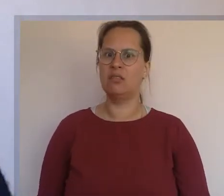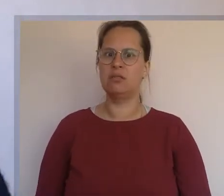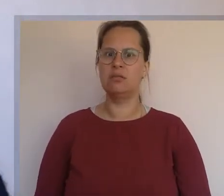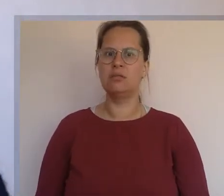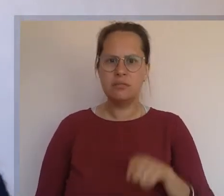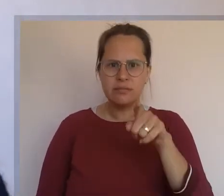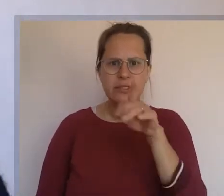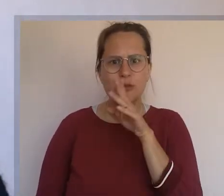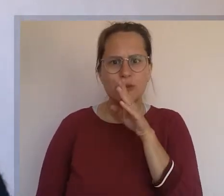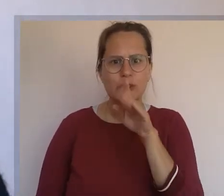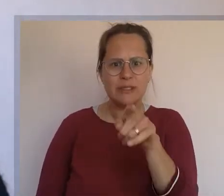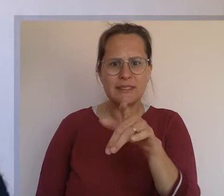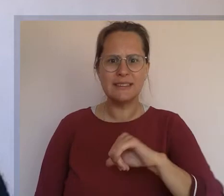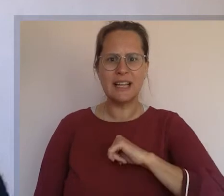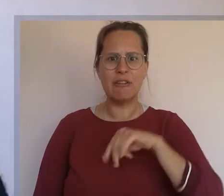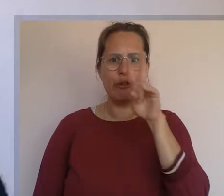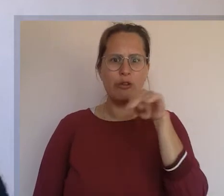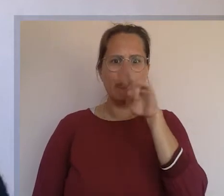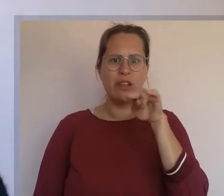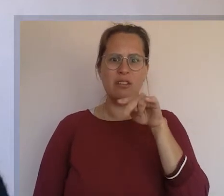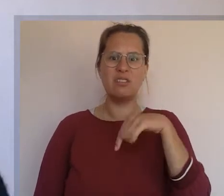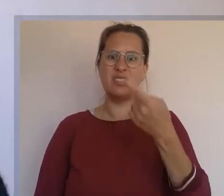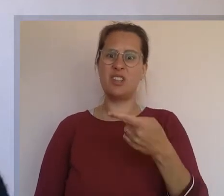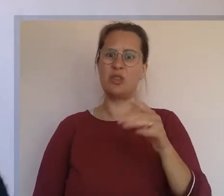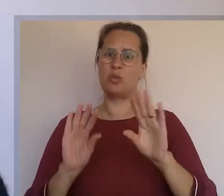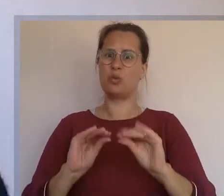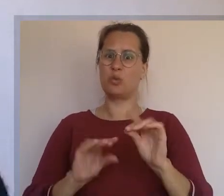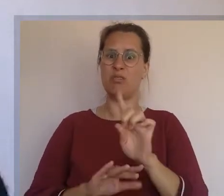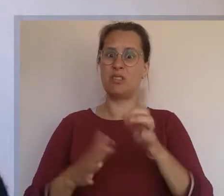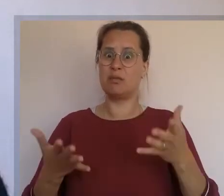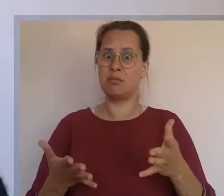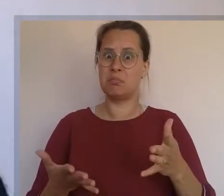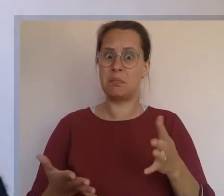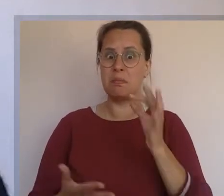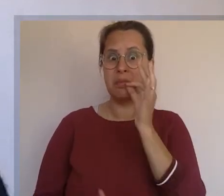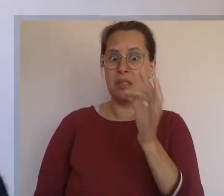Wat doe jij als je je verveelt? Heb jij een tip voor jezelf?